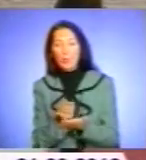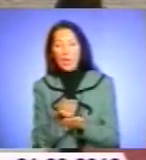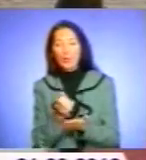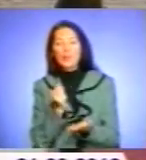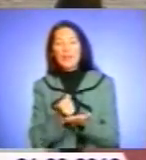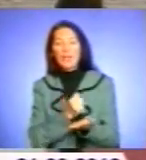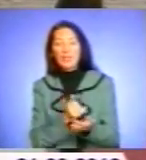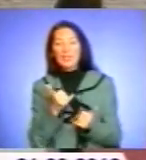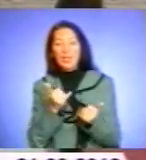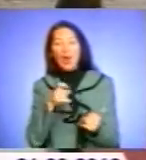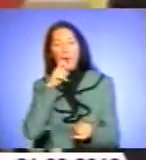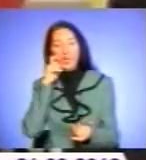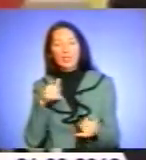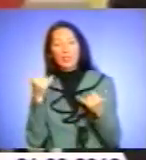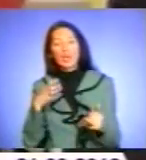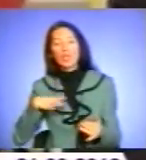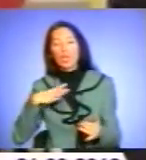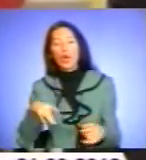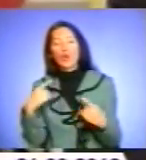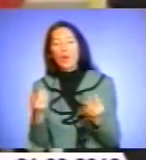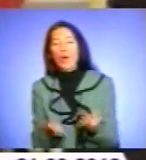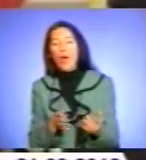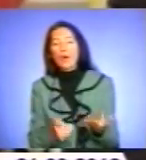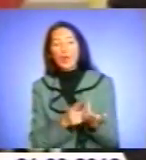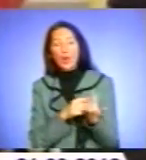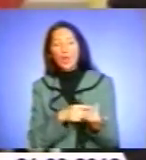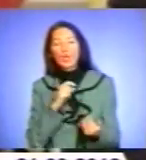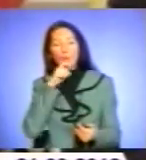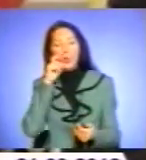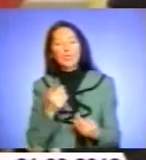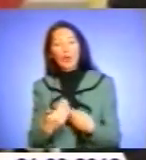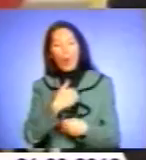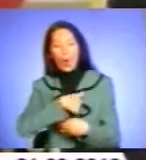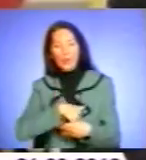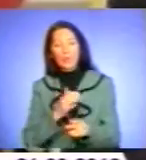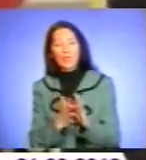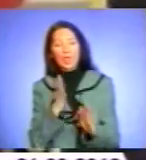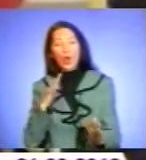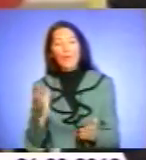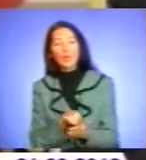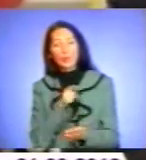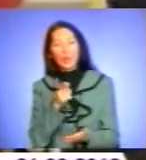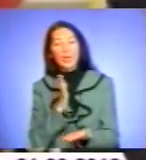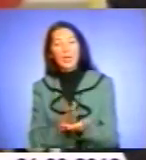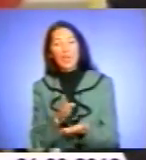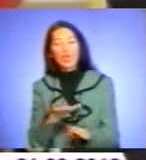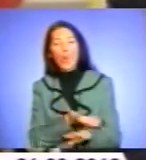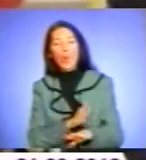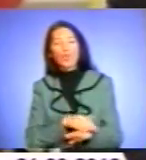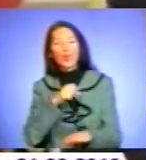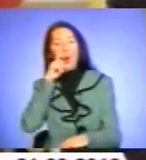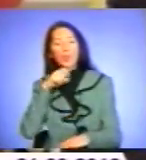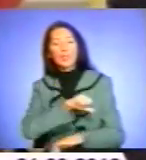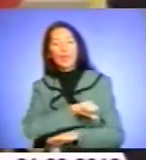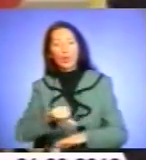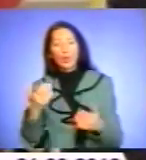велику кількість українських гостей. До сукцесу стратегічного партнерства. Черговим успіхом є те, що польсько-український кордон вже є